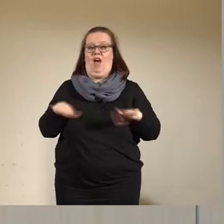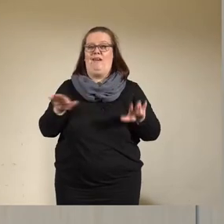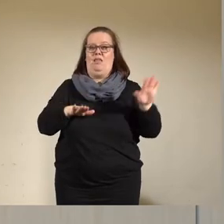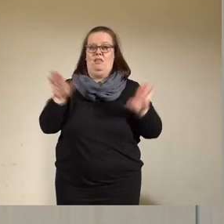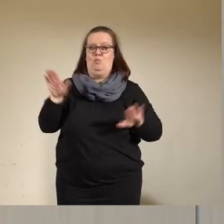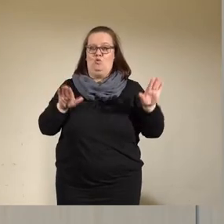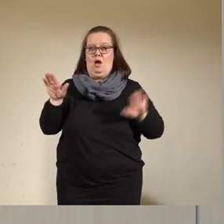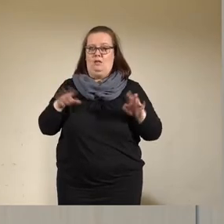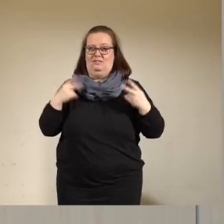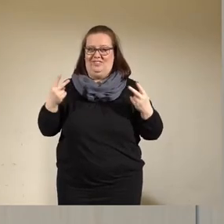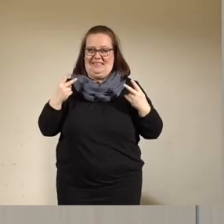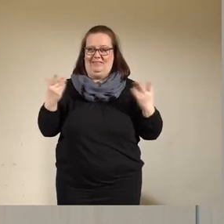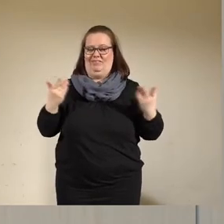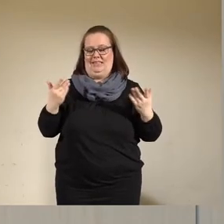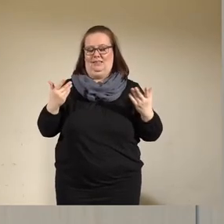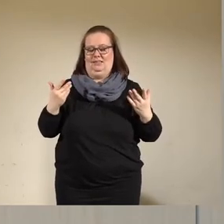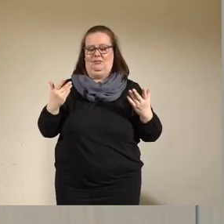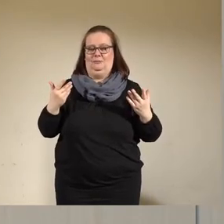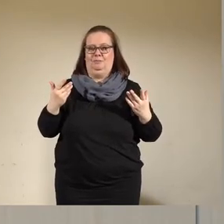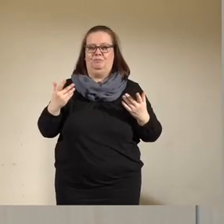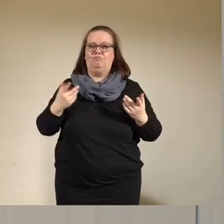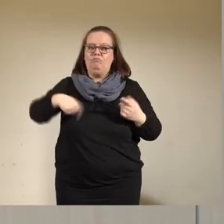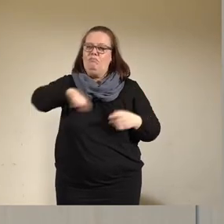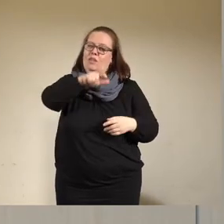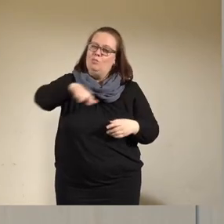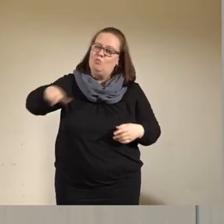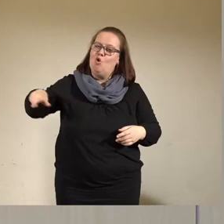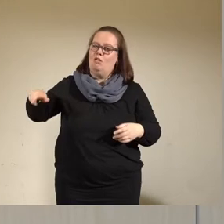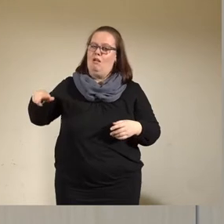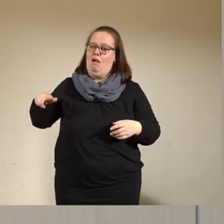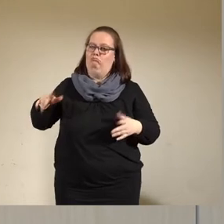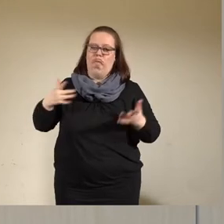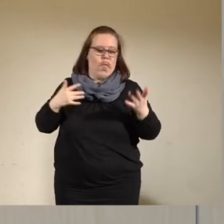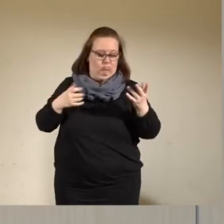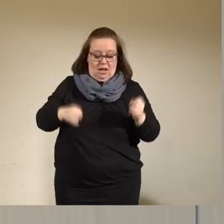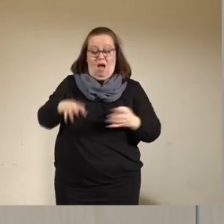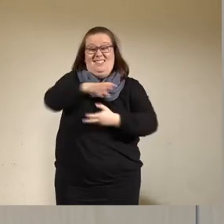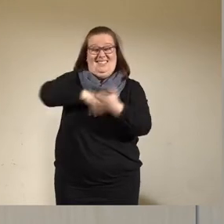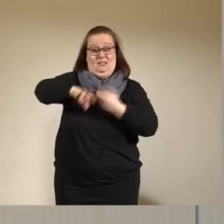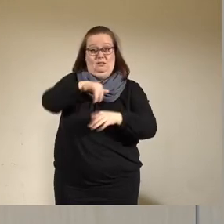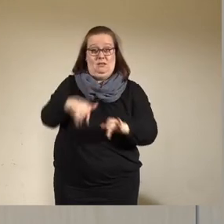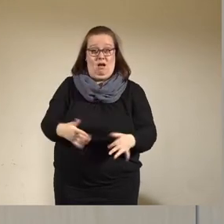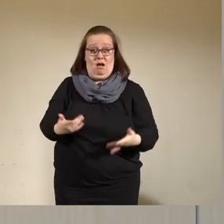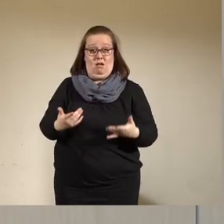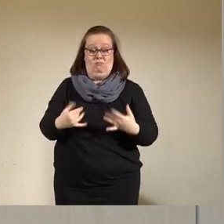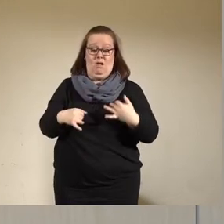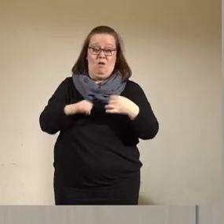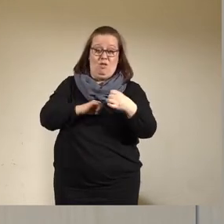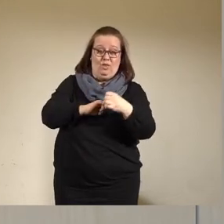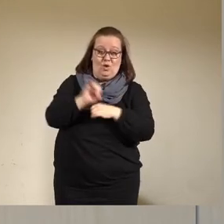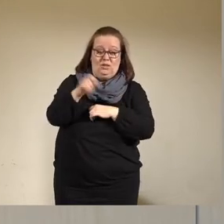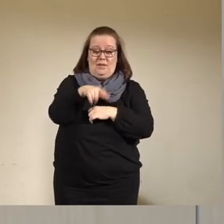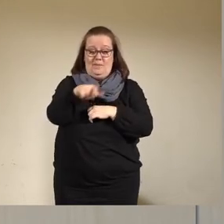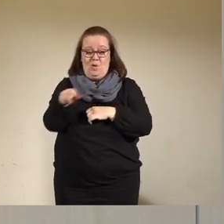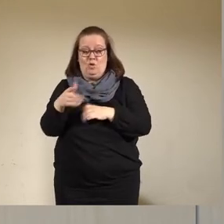ist natürlich auch, dass es gelungen ist, unsere Bürgerinnen und Bürger trotz Krise nicht über die